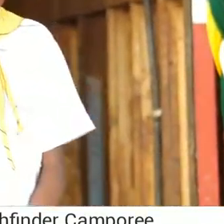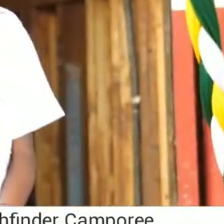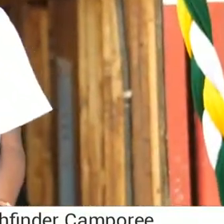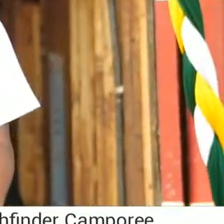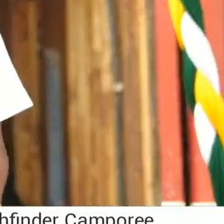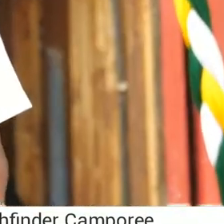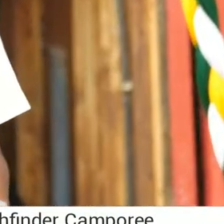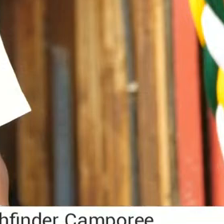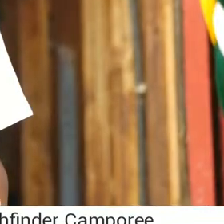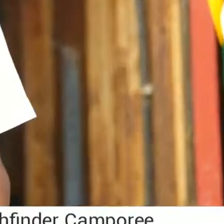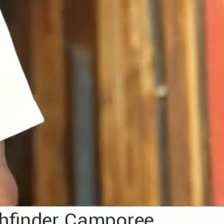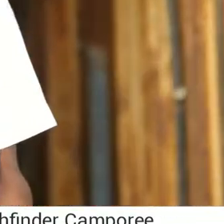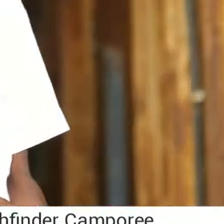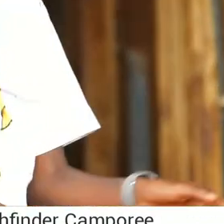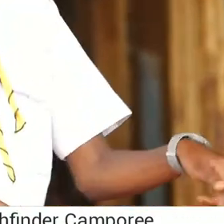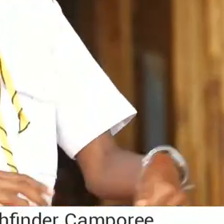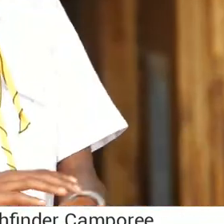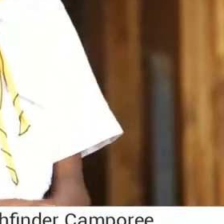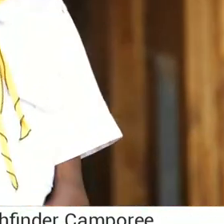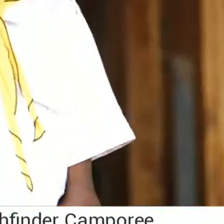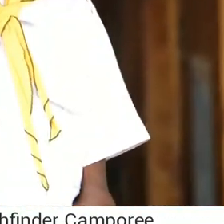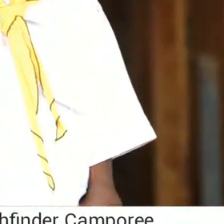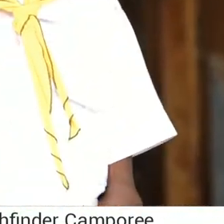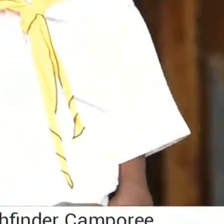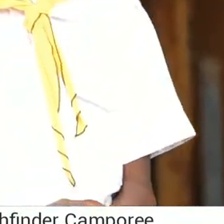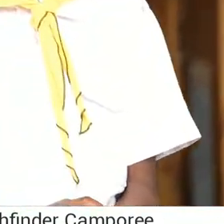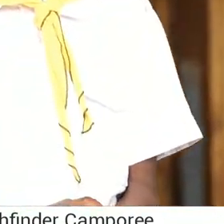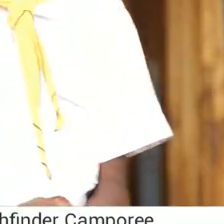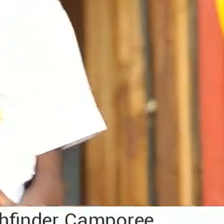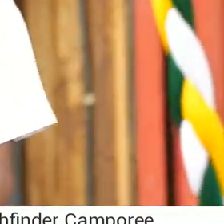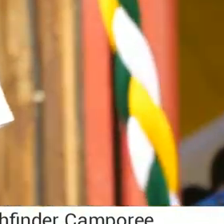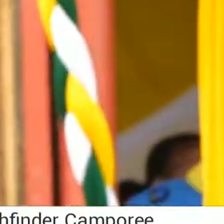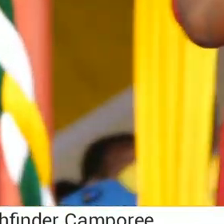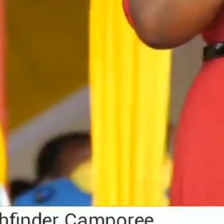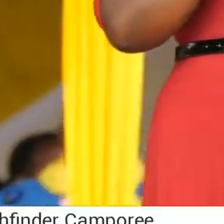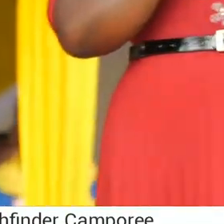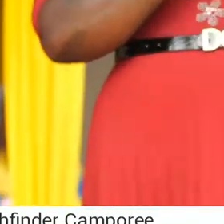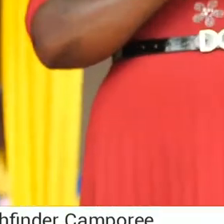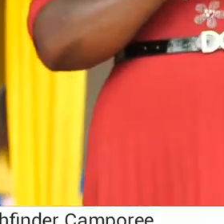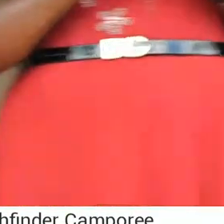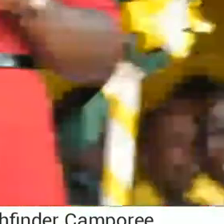Ni kwa ukarimu wako nina